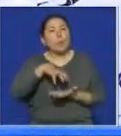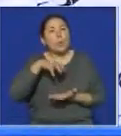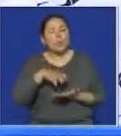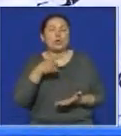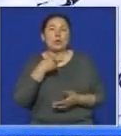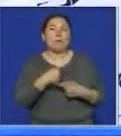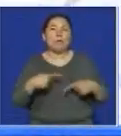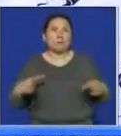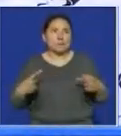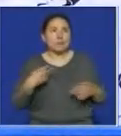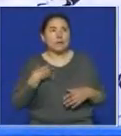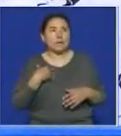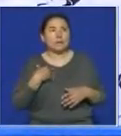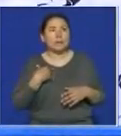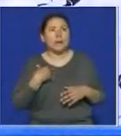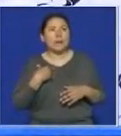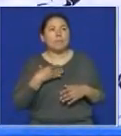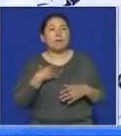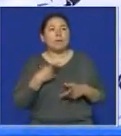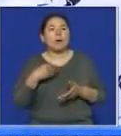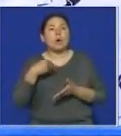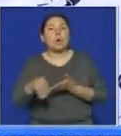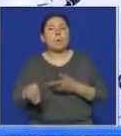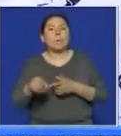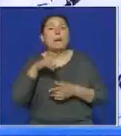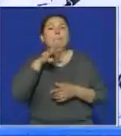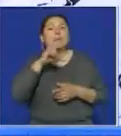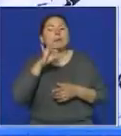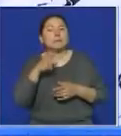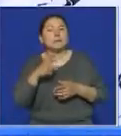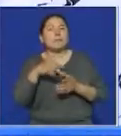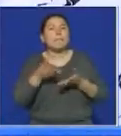нандар, тәтті. Маған печень сатып алып берді, миксерін сатып алып берді.